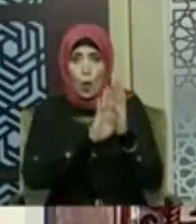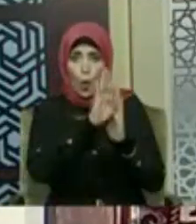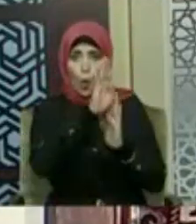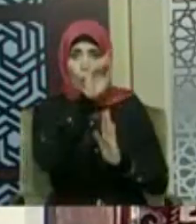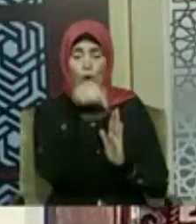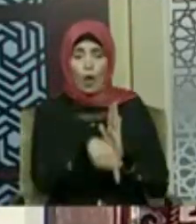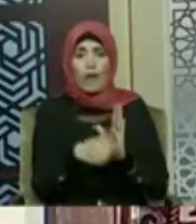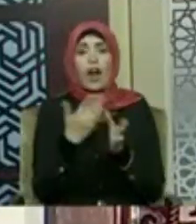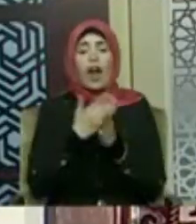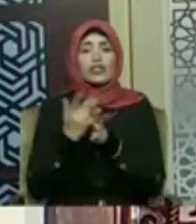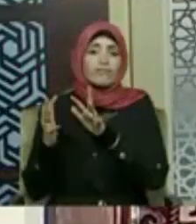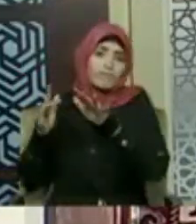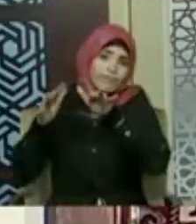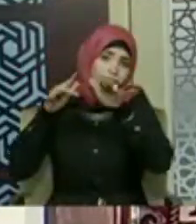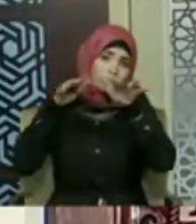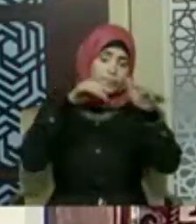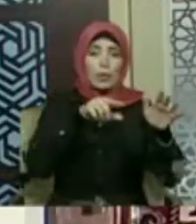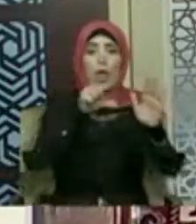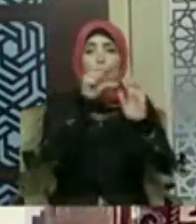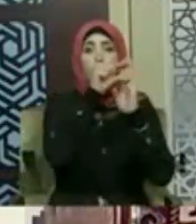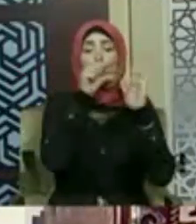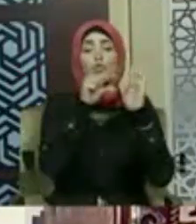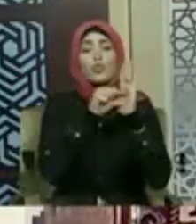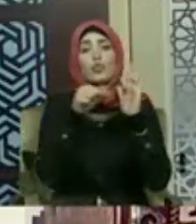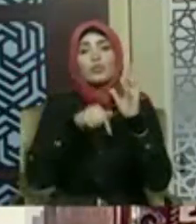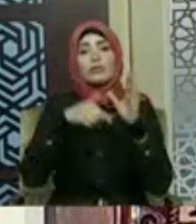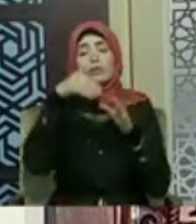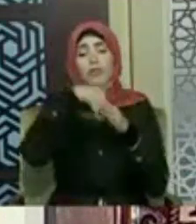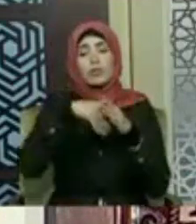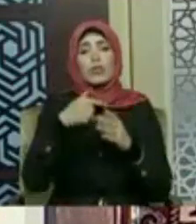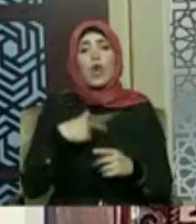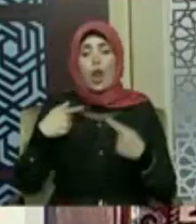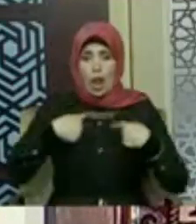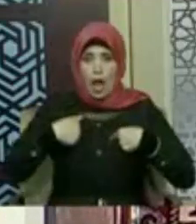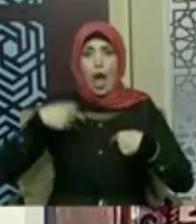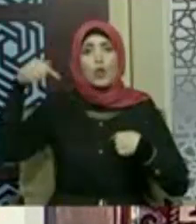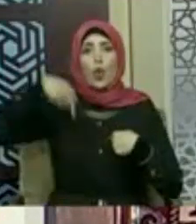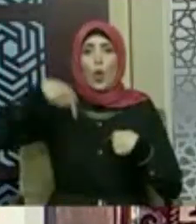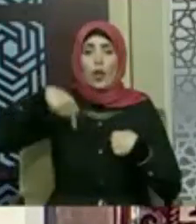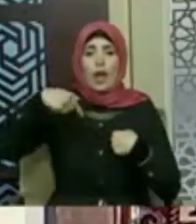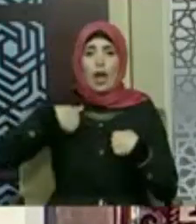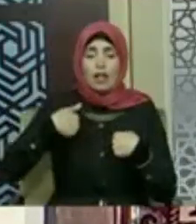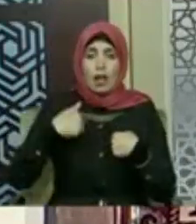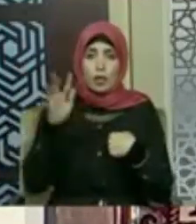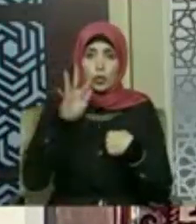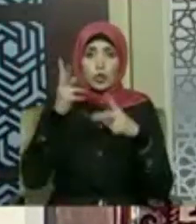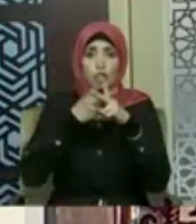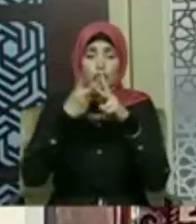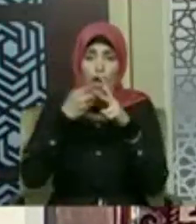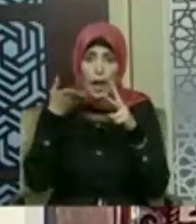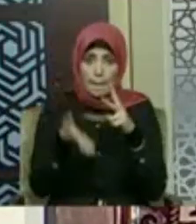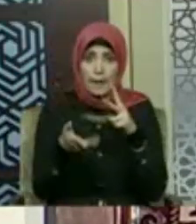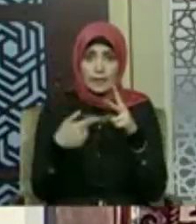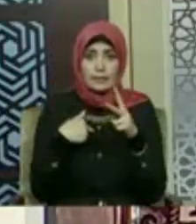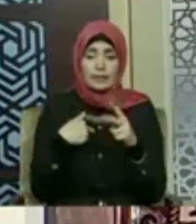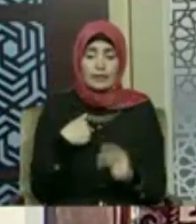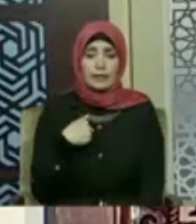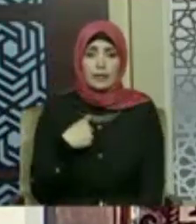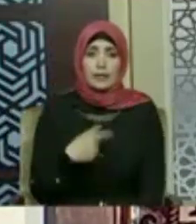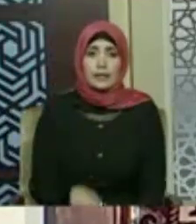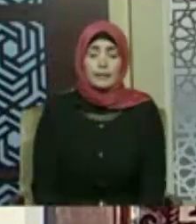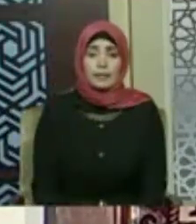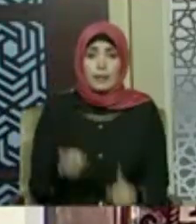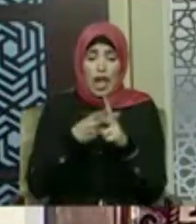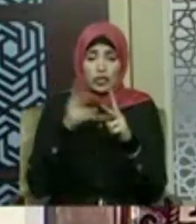حقهم الديمقراطي ليقولوا نحن هنا، نحن شعب تضرب